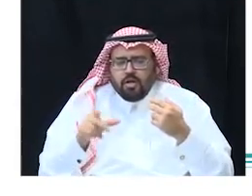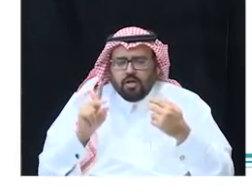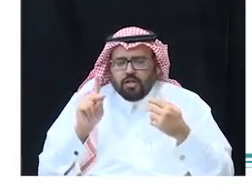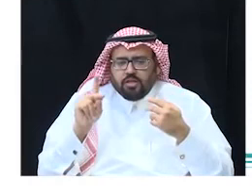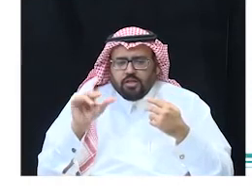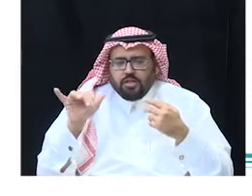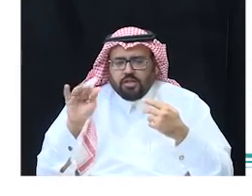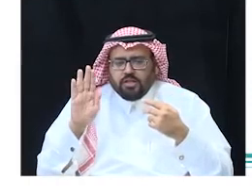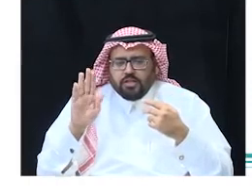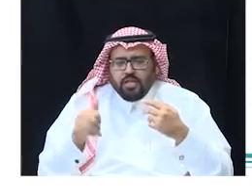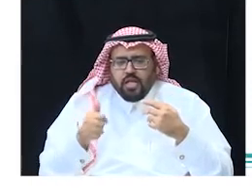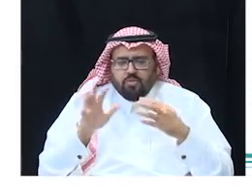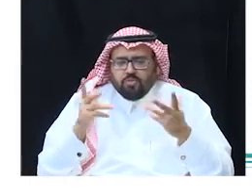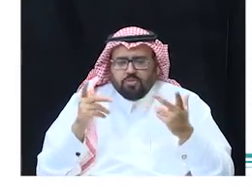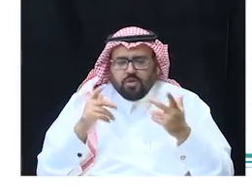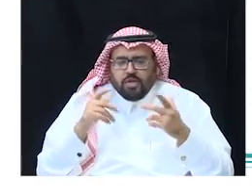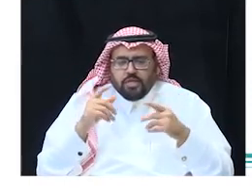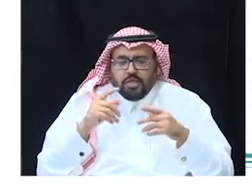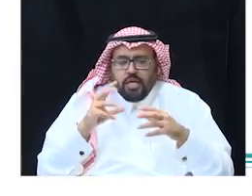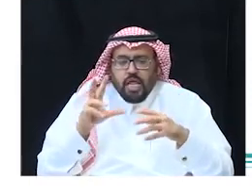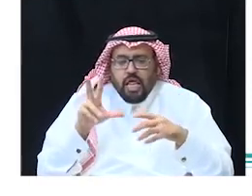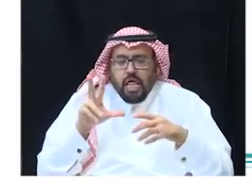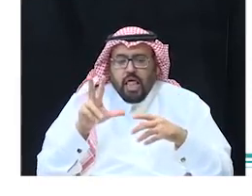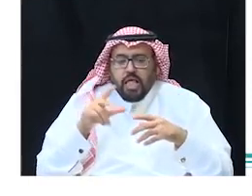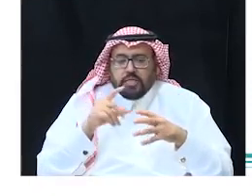ما المغناطيسات يا أبطال؟ يلا يا أبطال، ما المغناطيسات؟